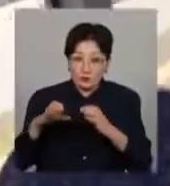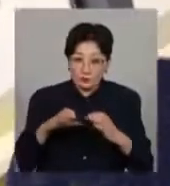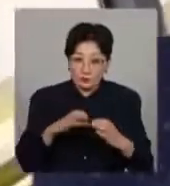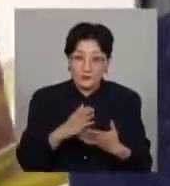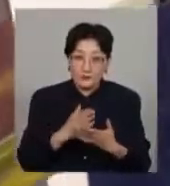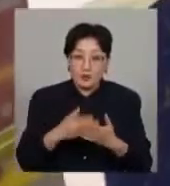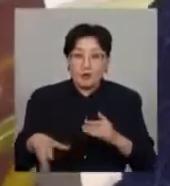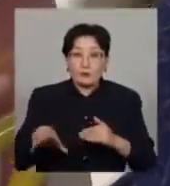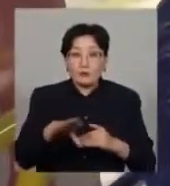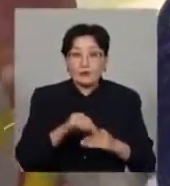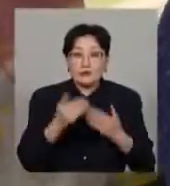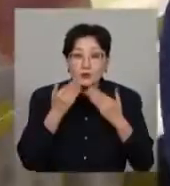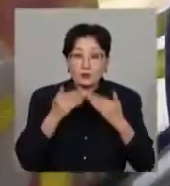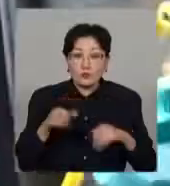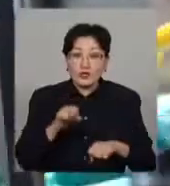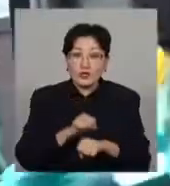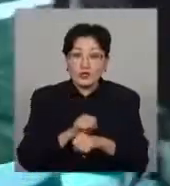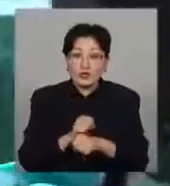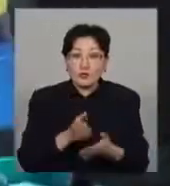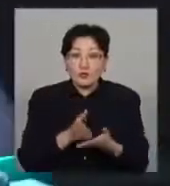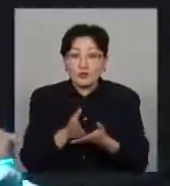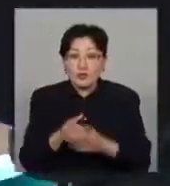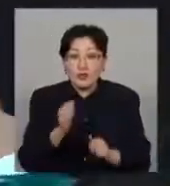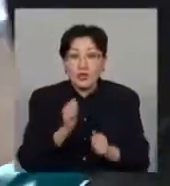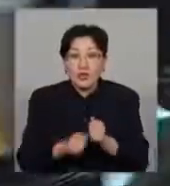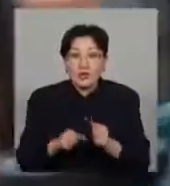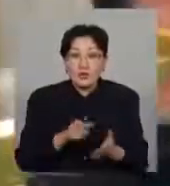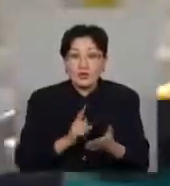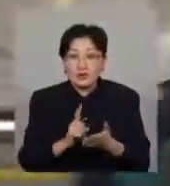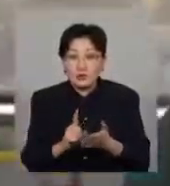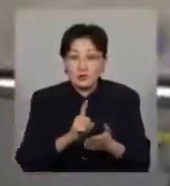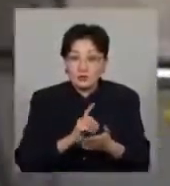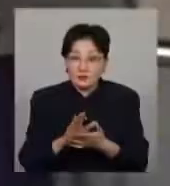бар. Барлығы да соңғы аялдамаға жеткен кезде әр рейс сайын